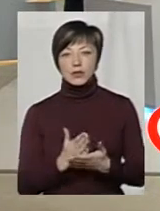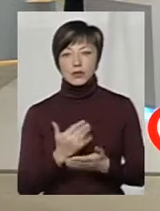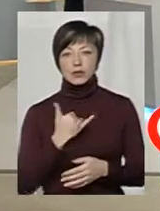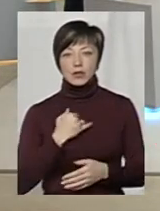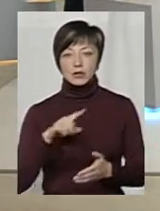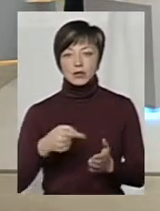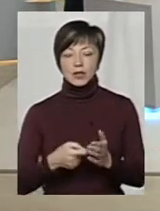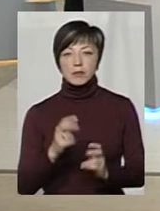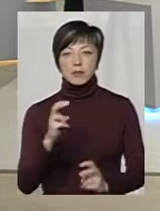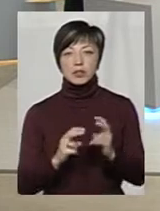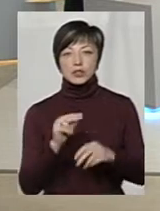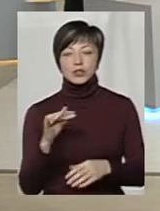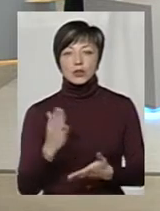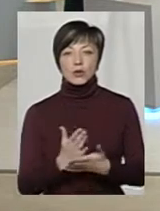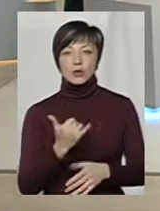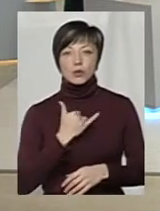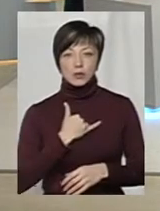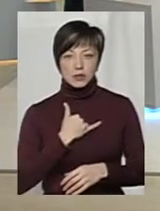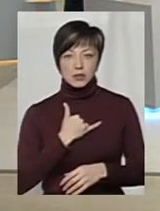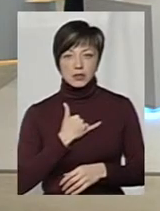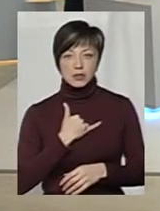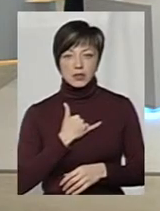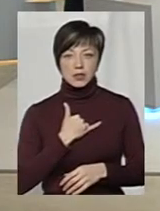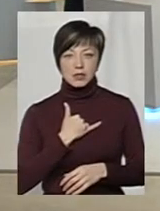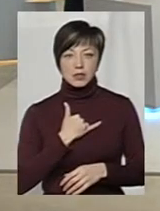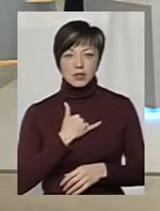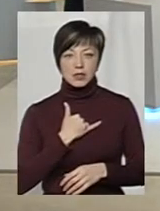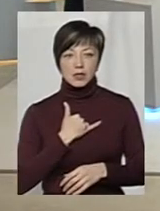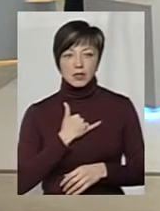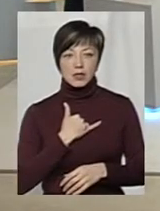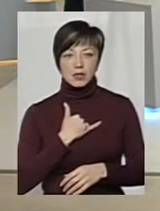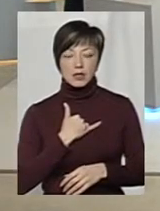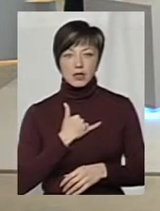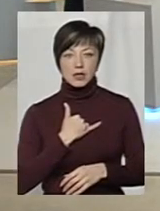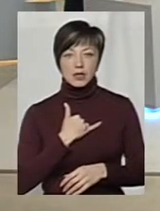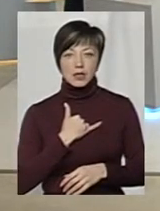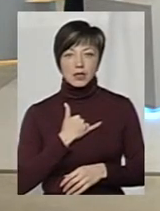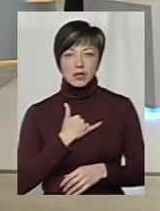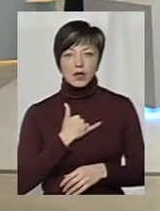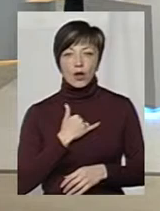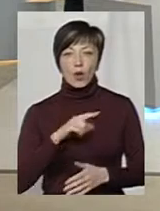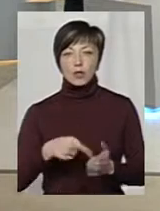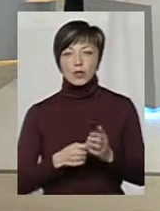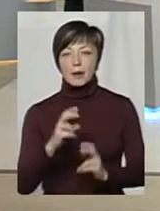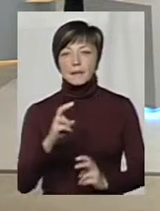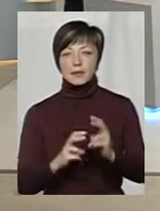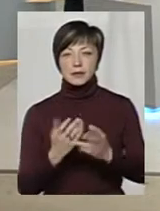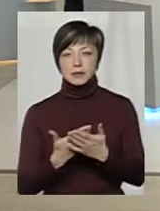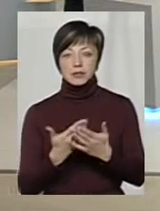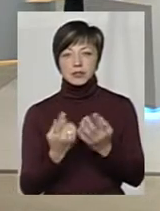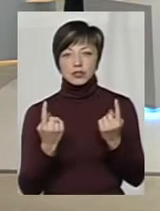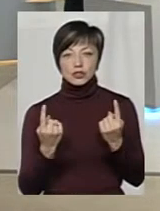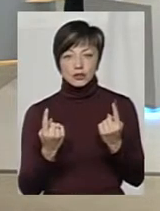комунальних підприємств? Чи є у нас, як мінімум, самоокупні комунальні підприємства, і навіть ті, які там приносять